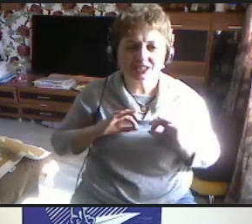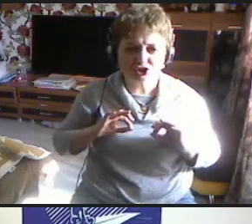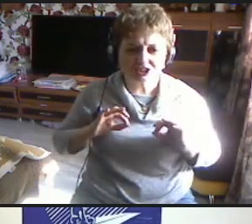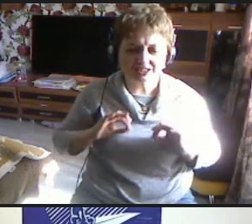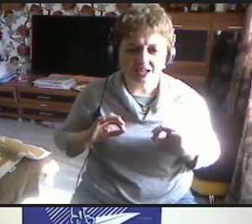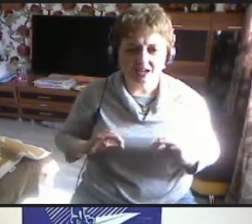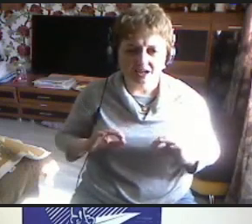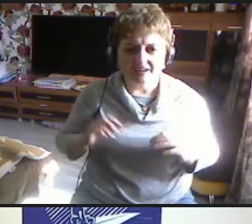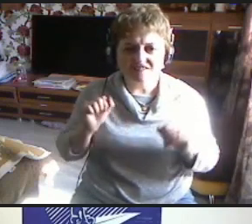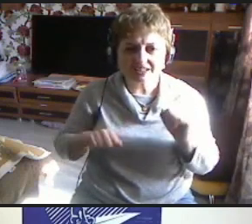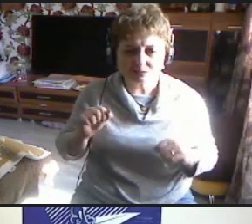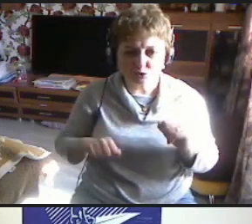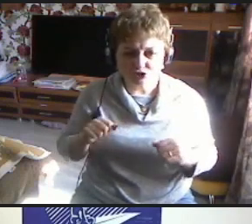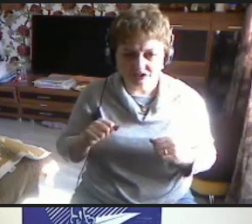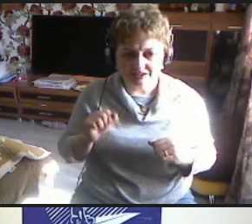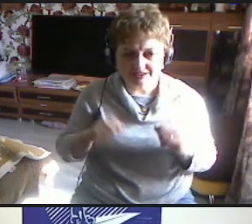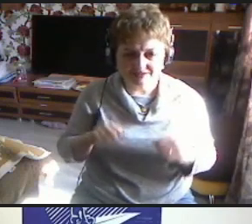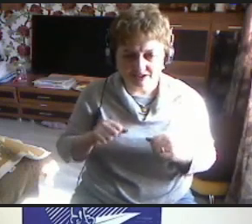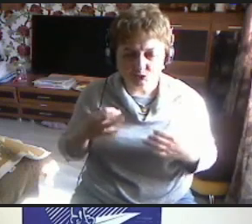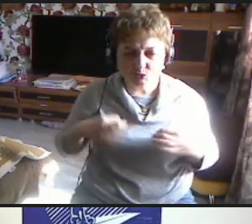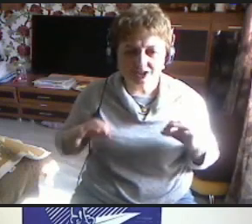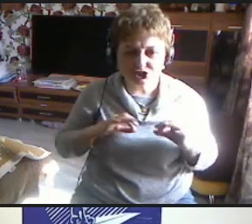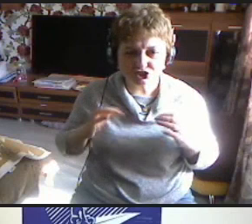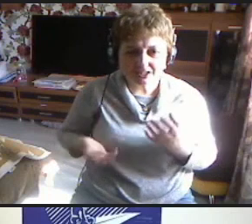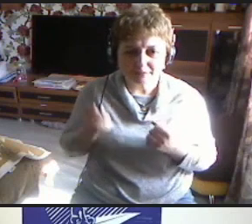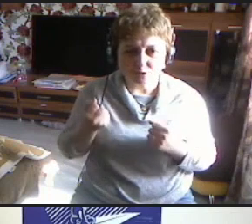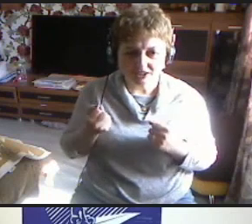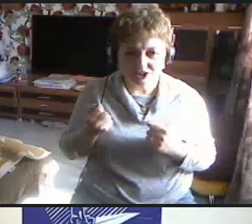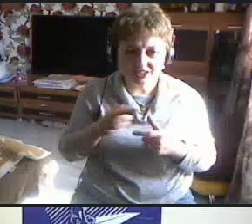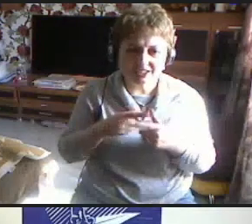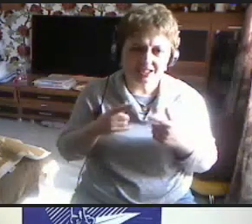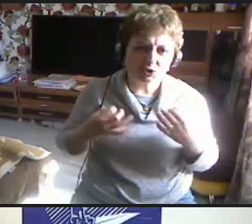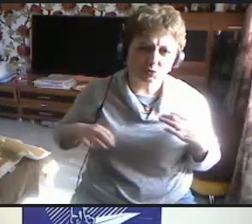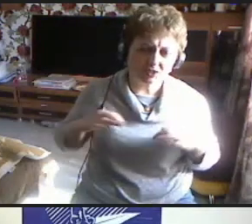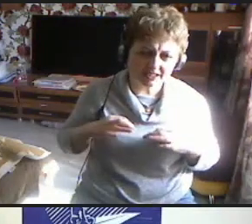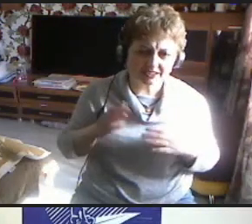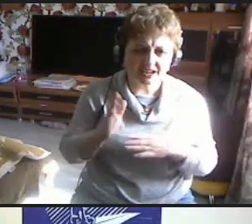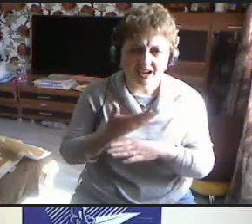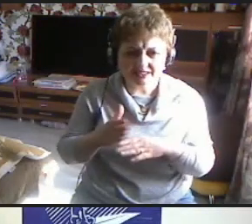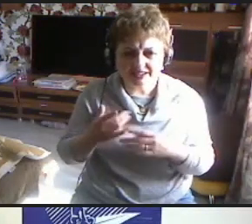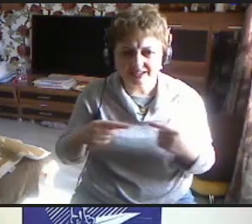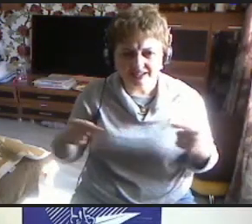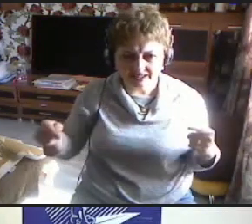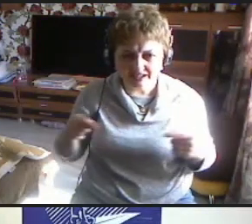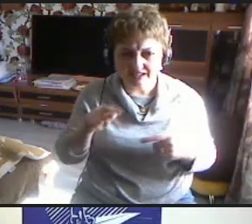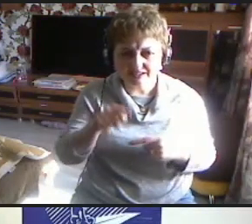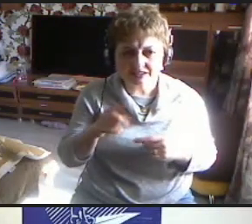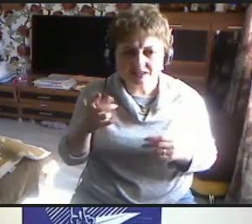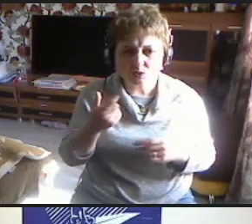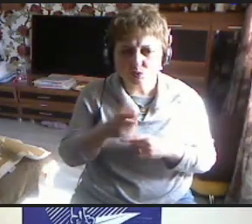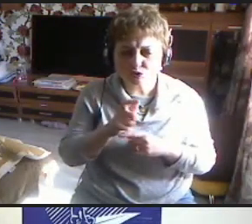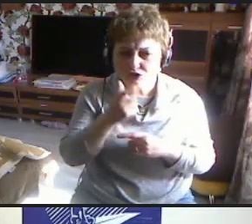возможность юридической поддержки. Или юрист, или целый отдел, и так далее, и так далее. Здесь надо быть очень аккуратным.